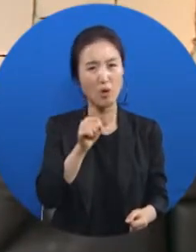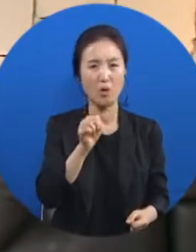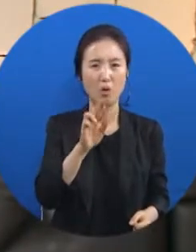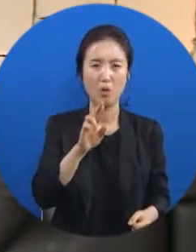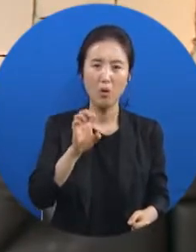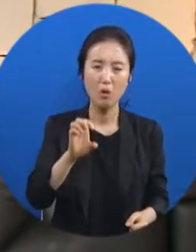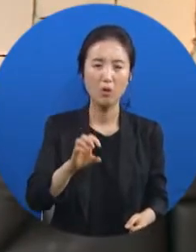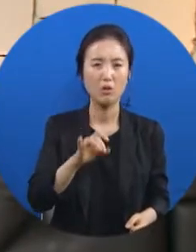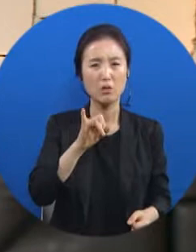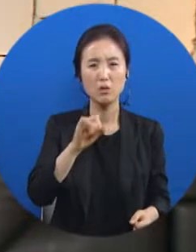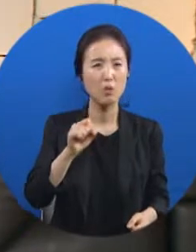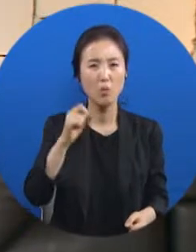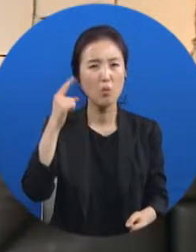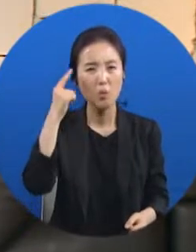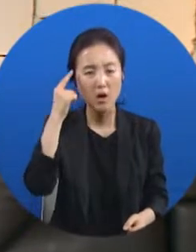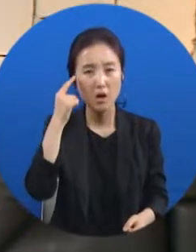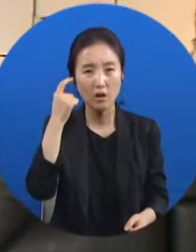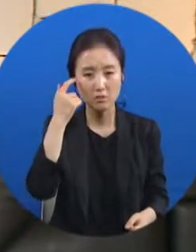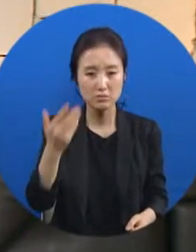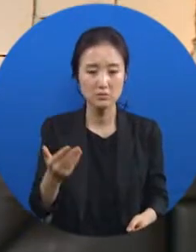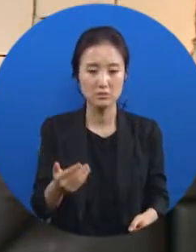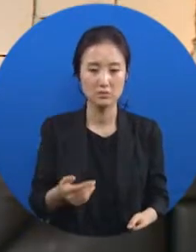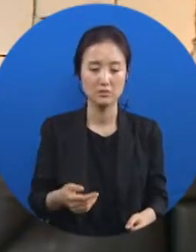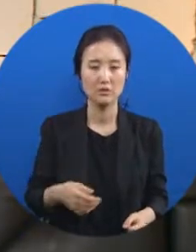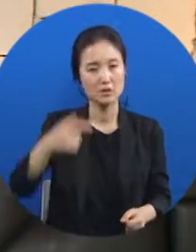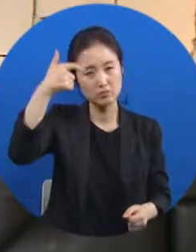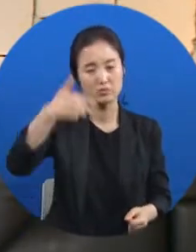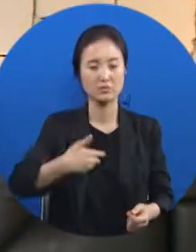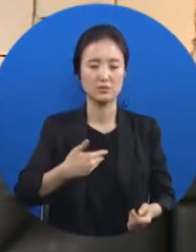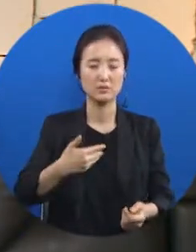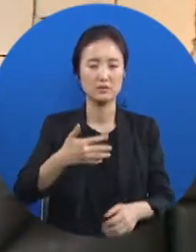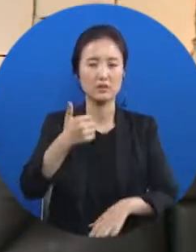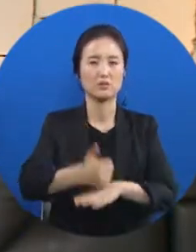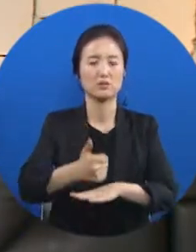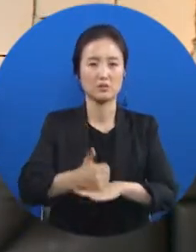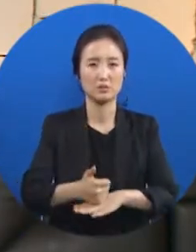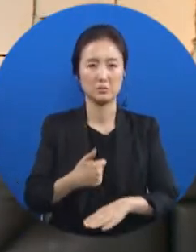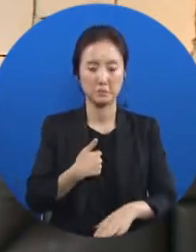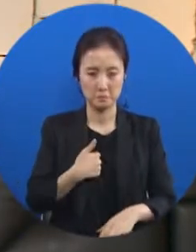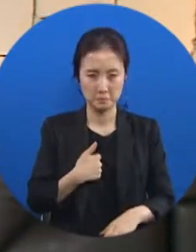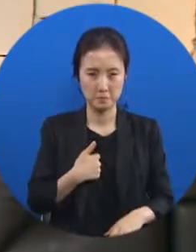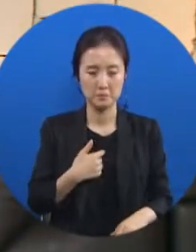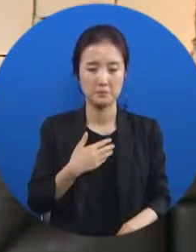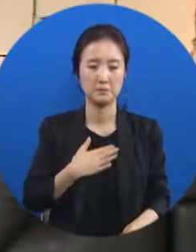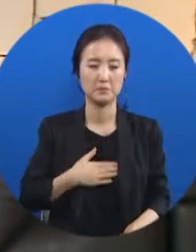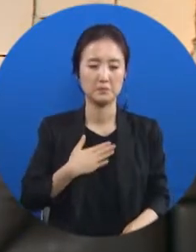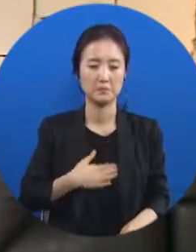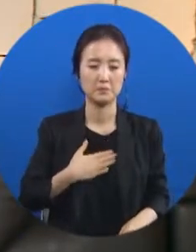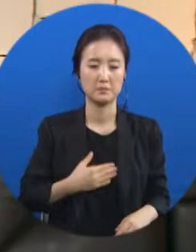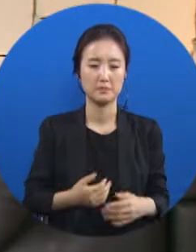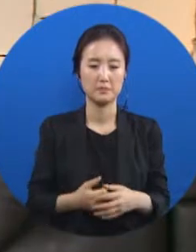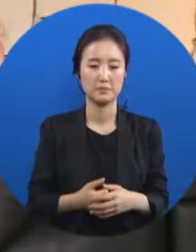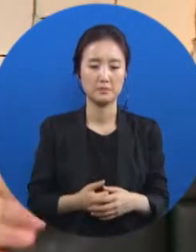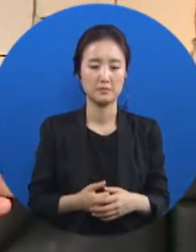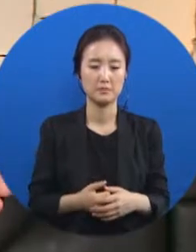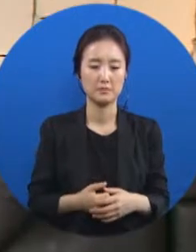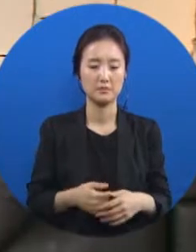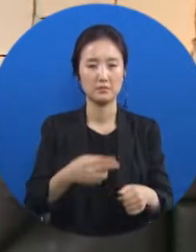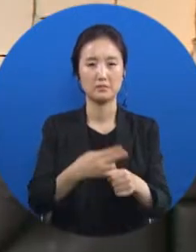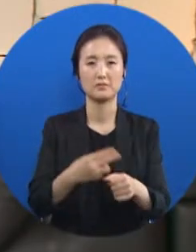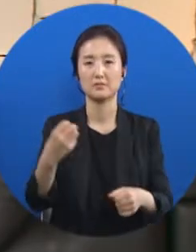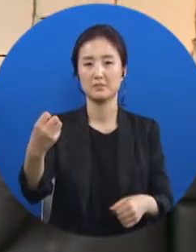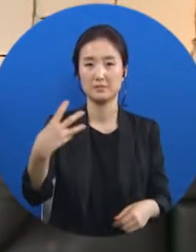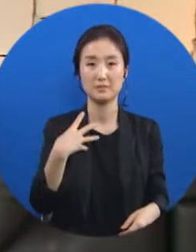거를 물어봤더니 질문은 나중에 해라. 나중에는 선생님께서 그 수강료를 환불해 줄